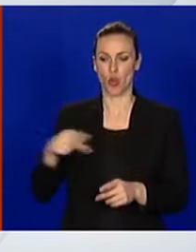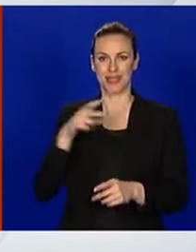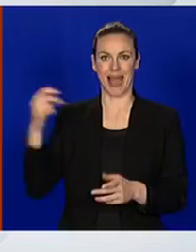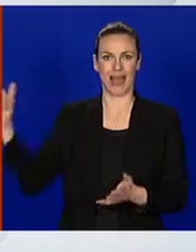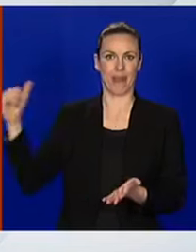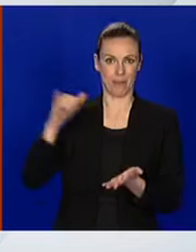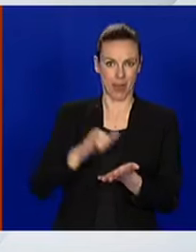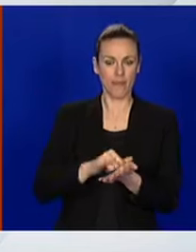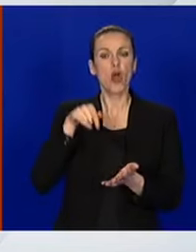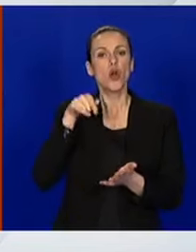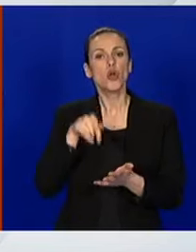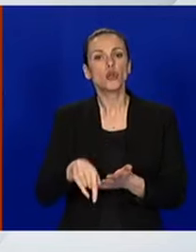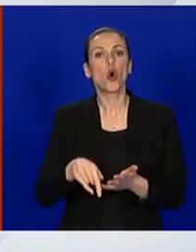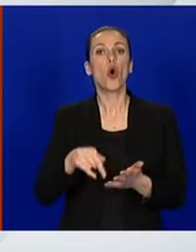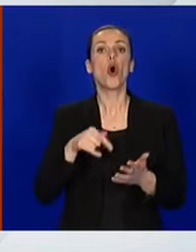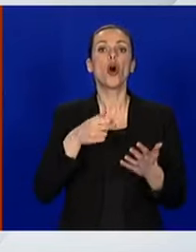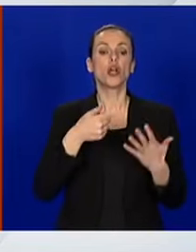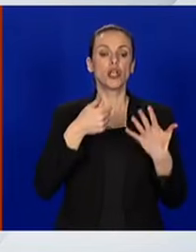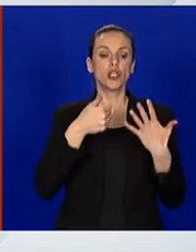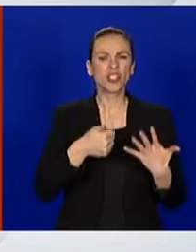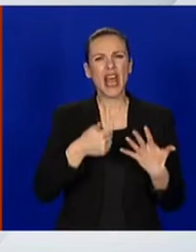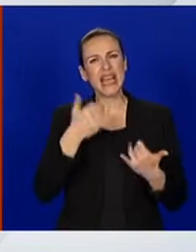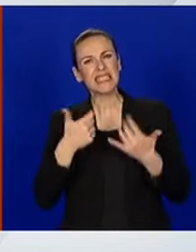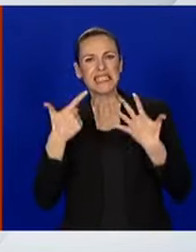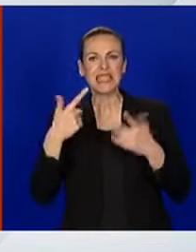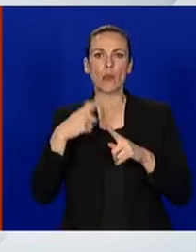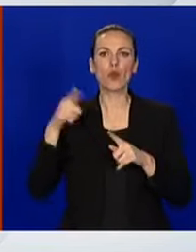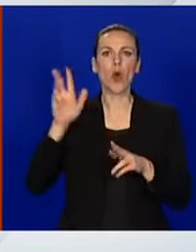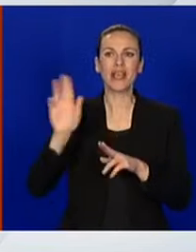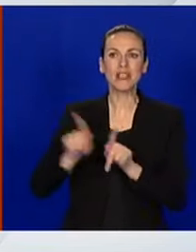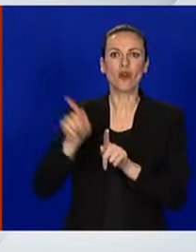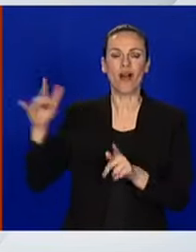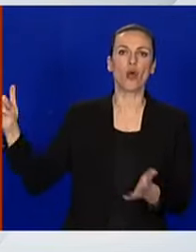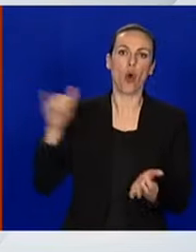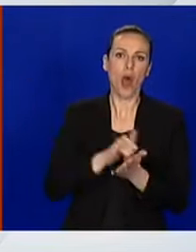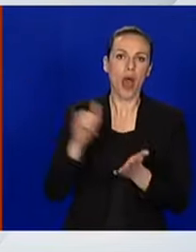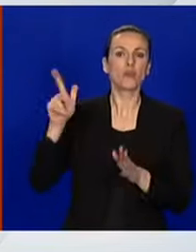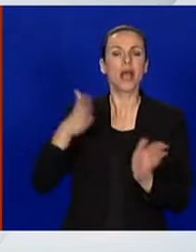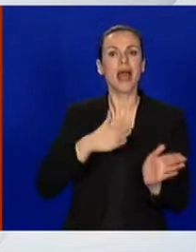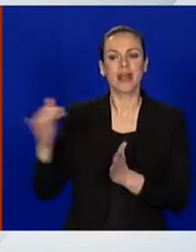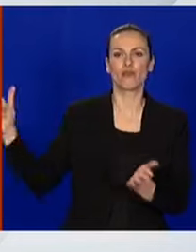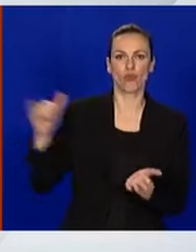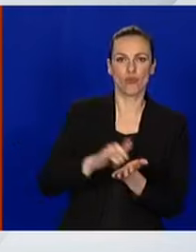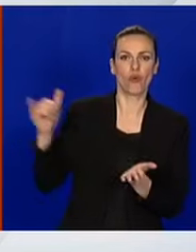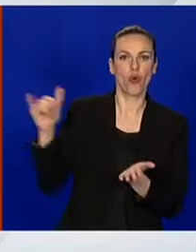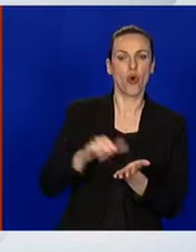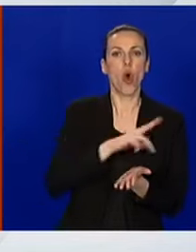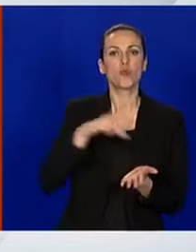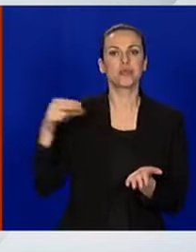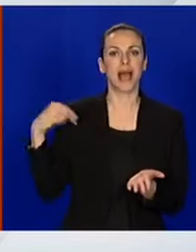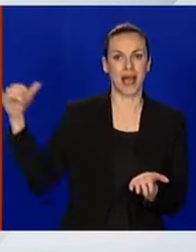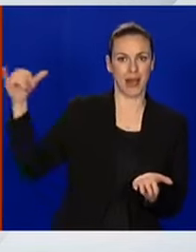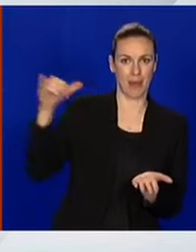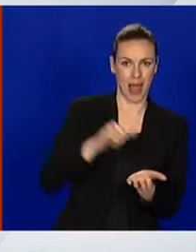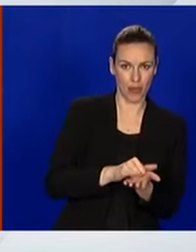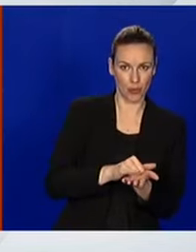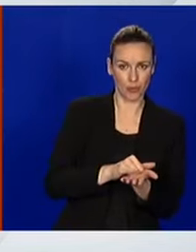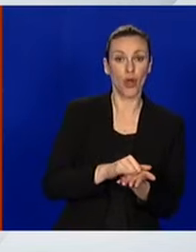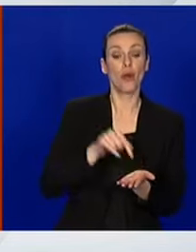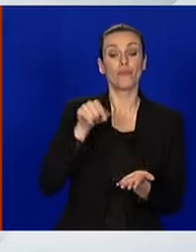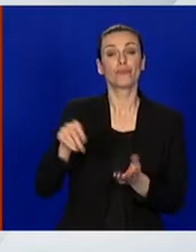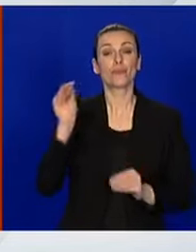će biti jedan od 6 ili 7 takvih aviona koji će redovito doljetati u Zagrebačku zračnu luku. Ta